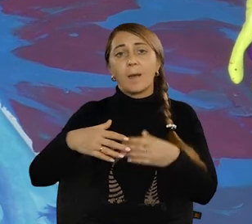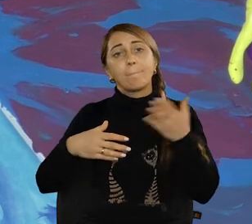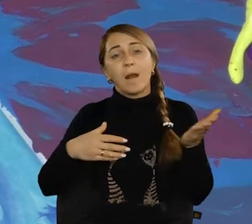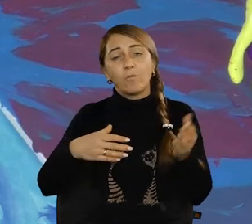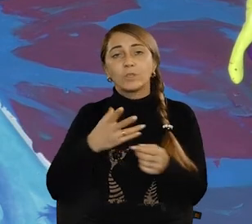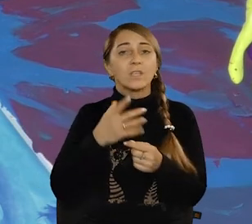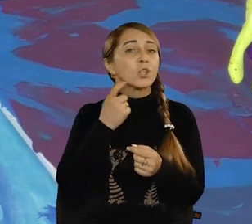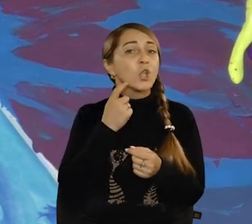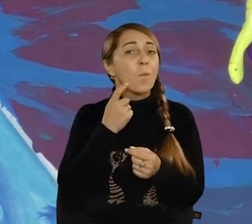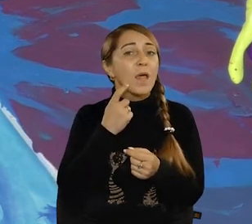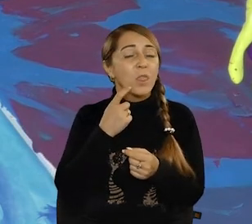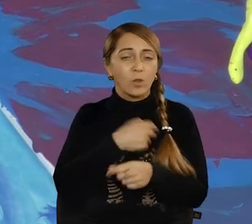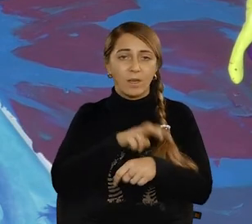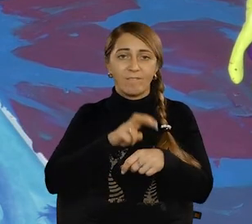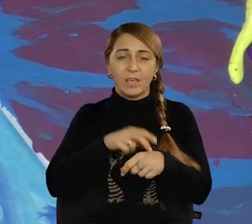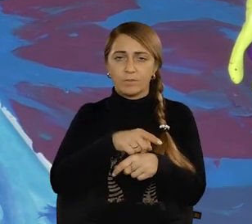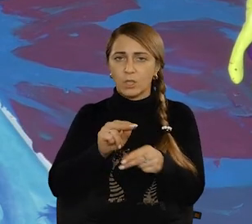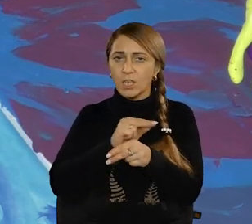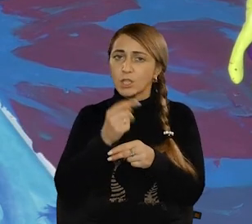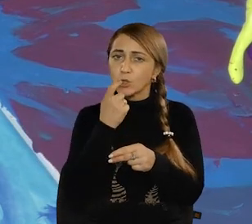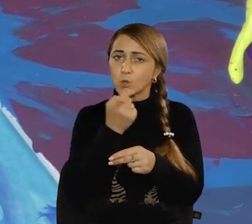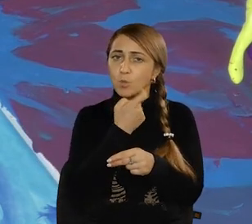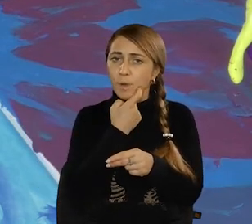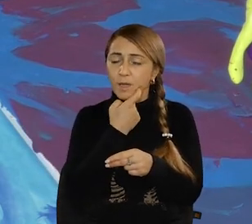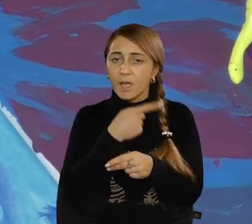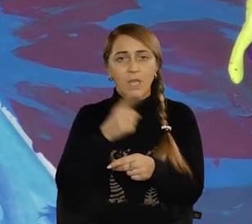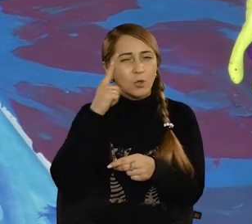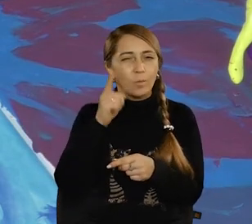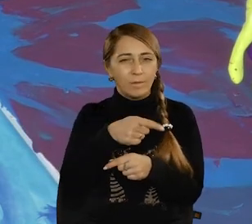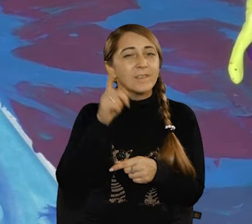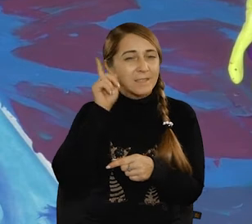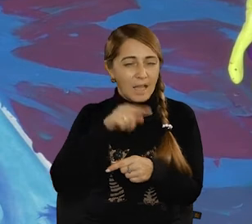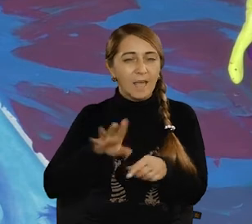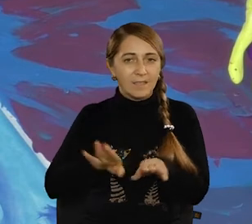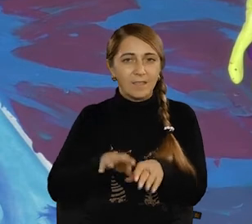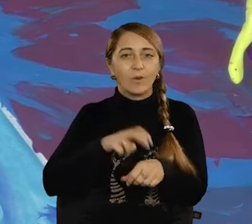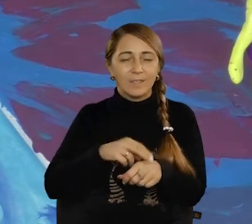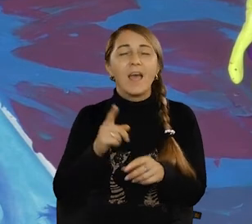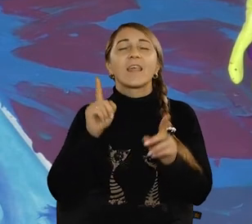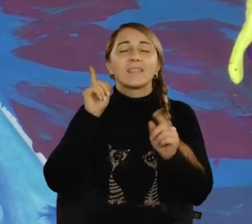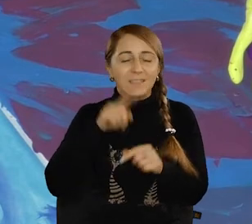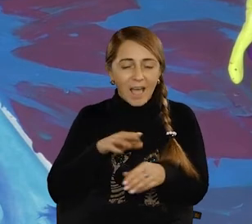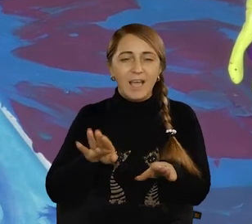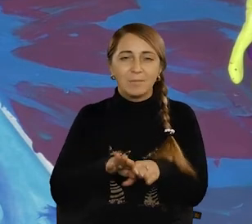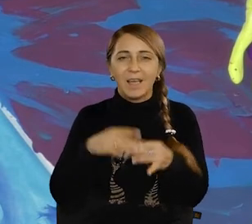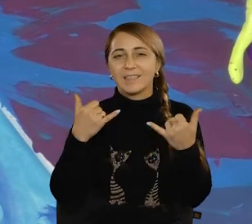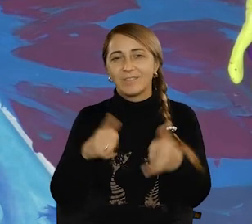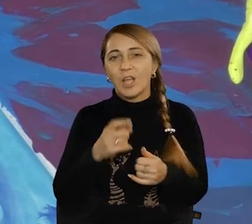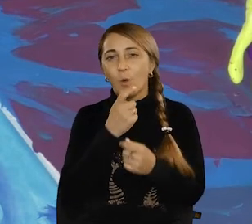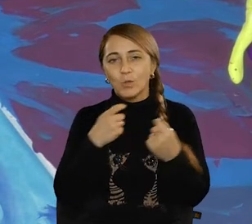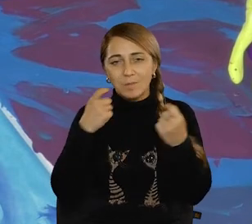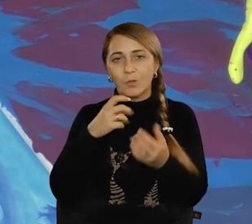кабінет стоматолога. Він лікує зуби. Але думаю, що ви про це знаєте. Так, звичайно,